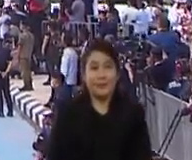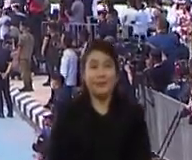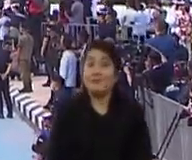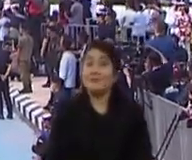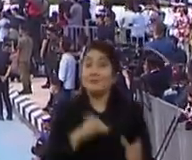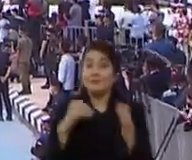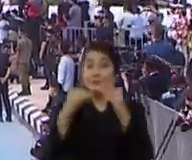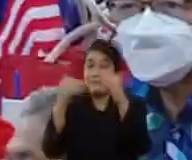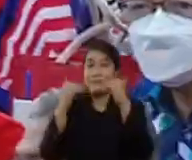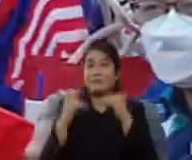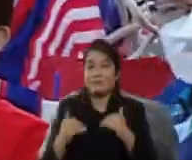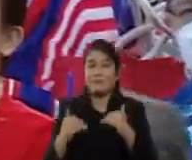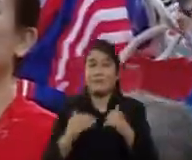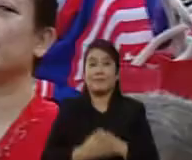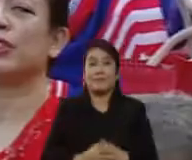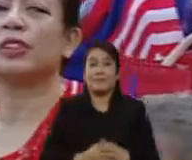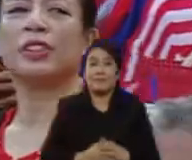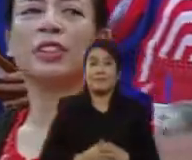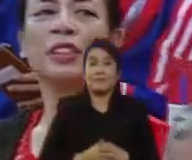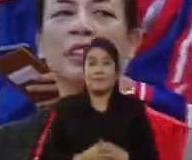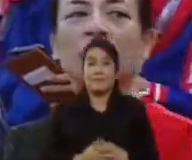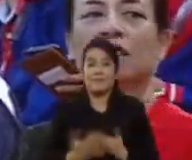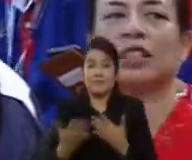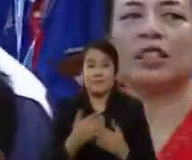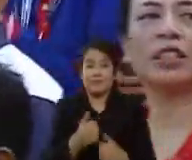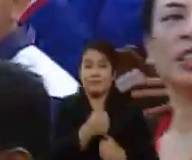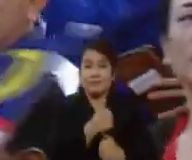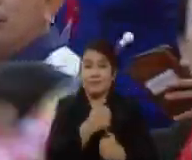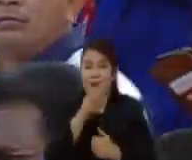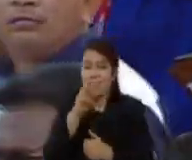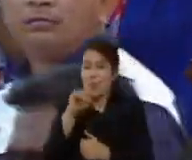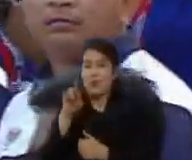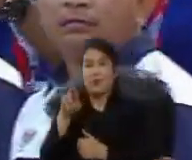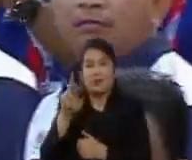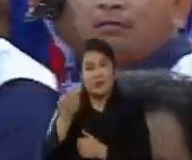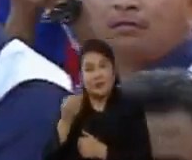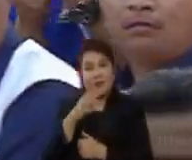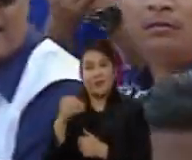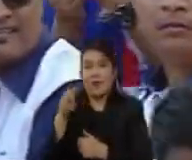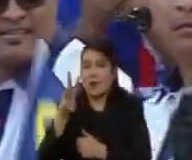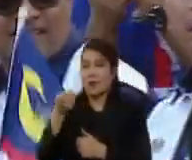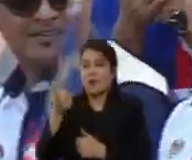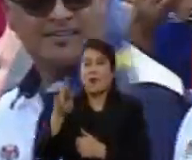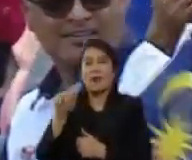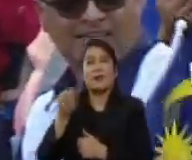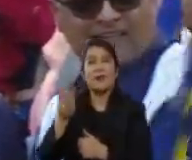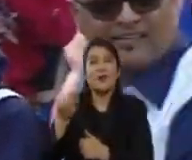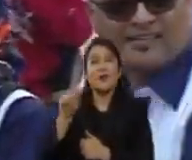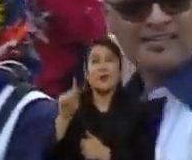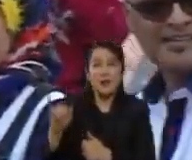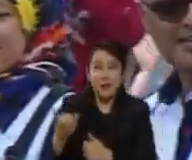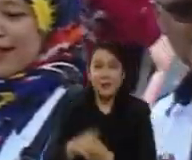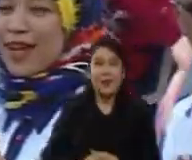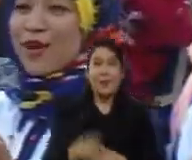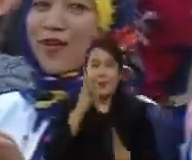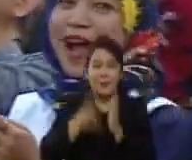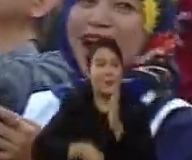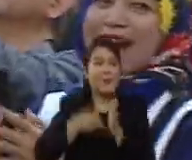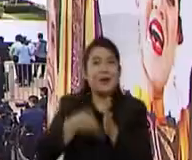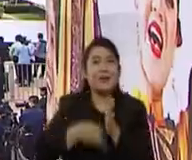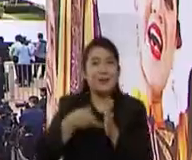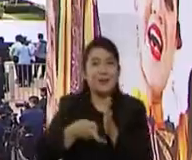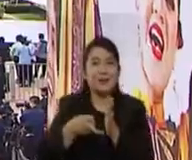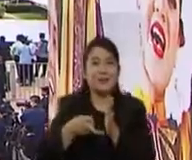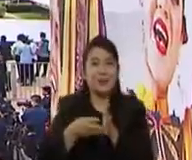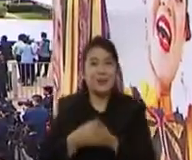Dan menyusul ialah pas yang membawa wira dan wirawati negara, termasuk wira dan wirawati Paralimpik yang